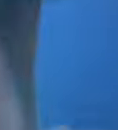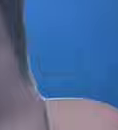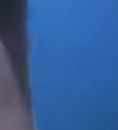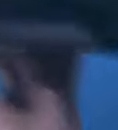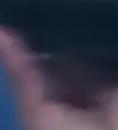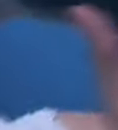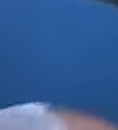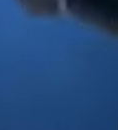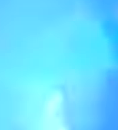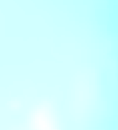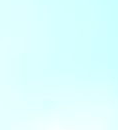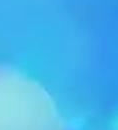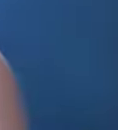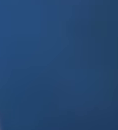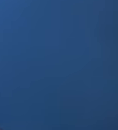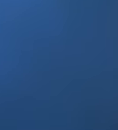Ty